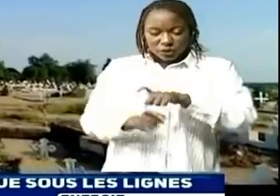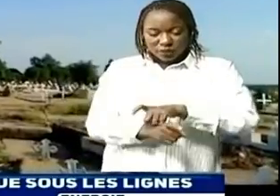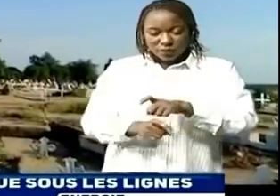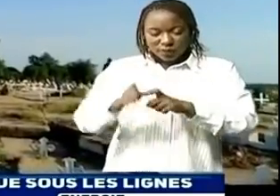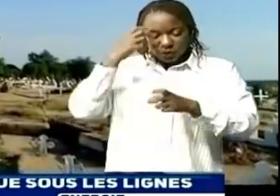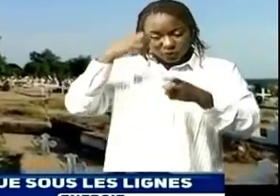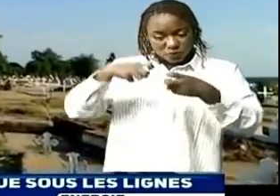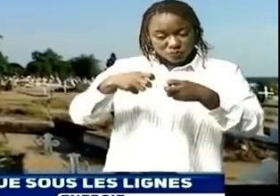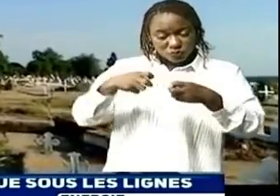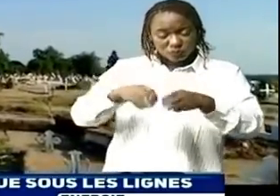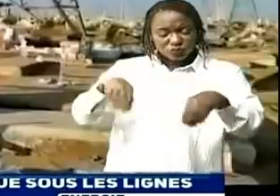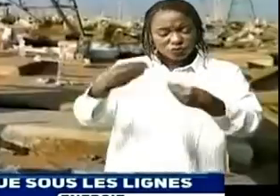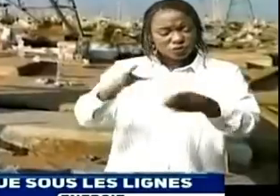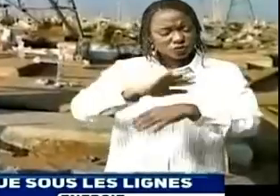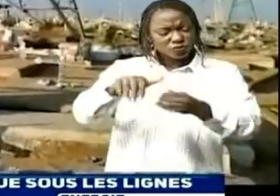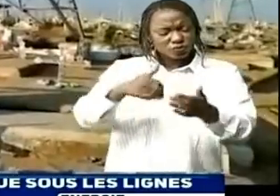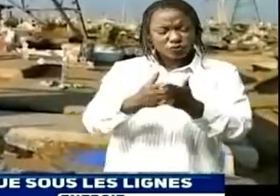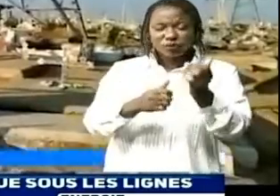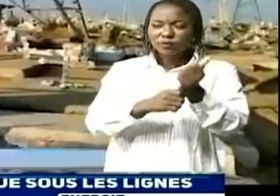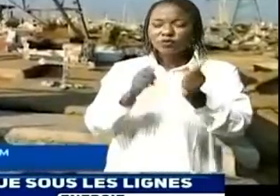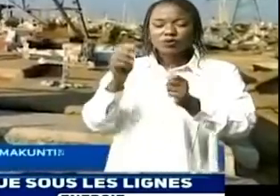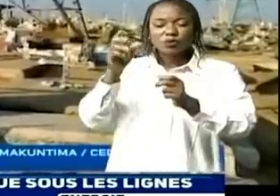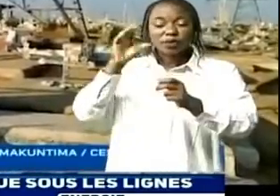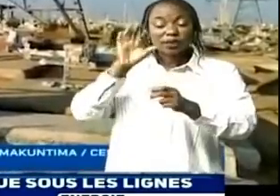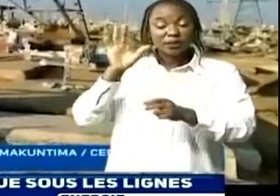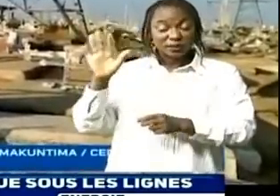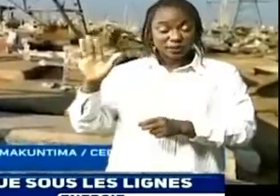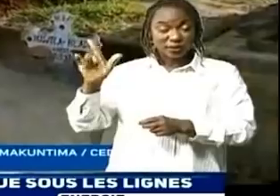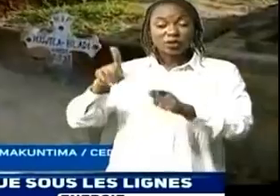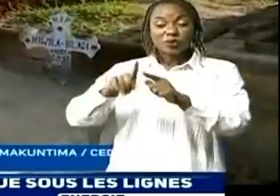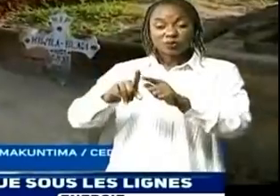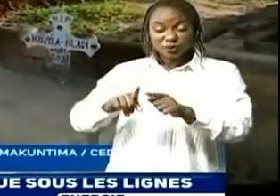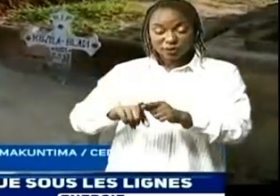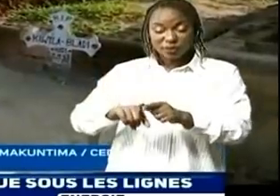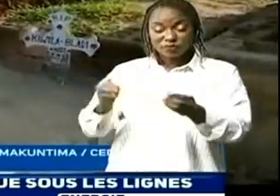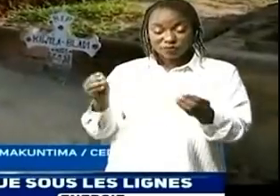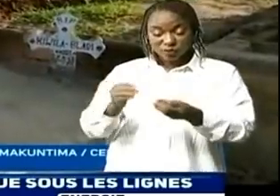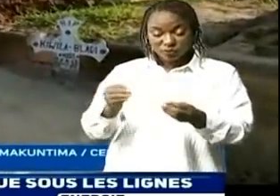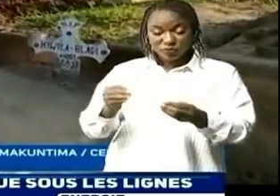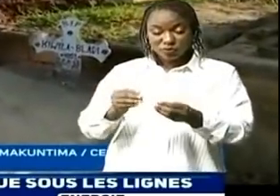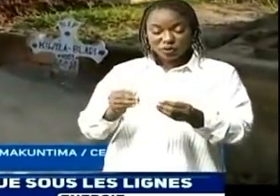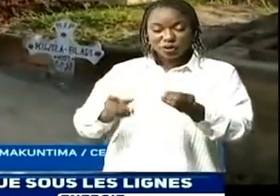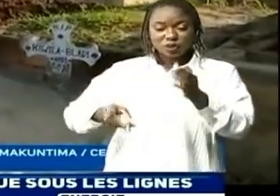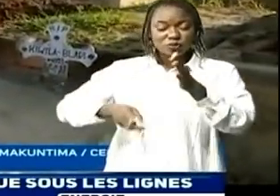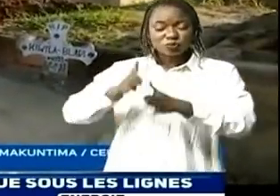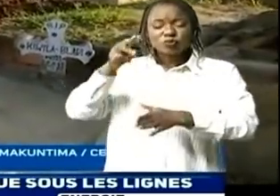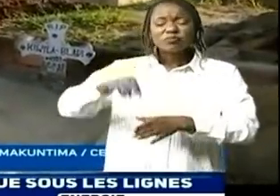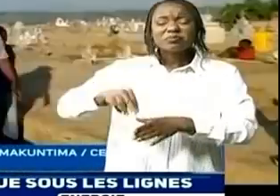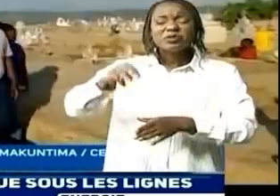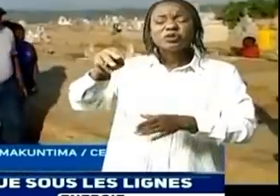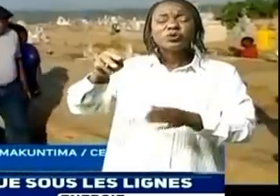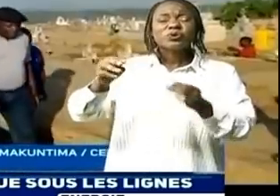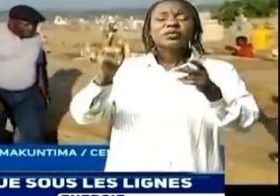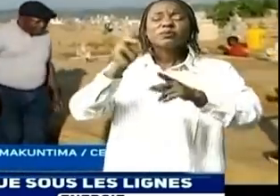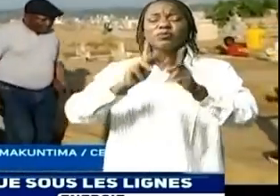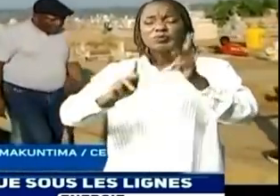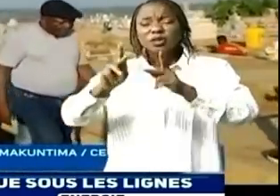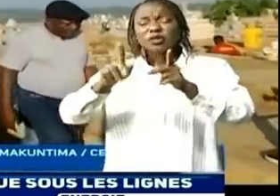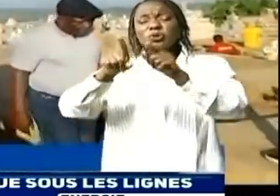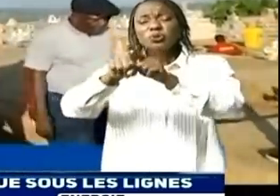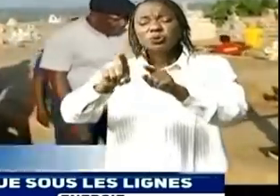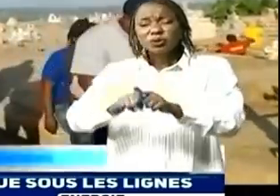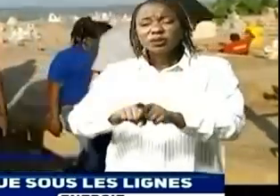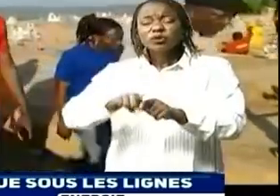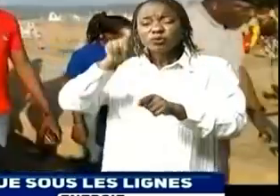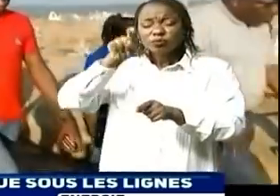en énergie électrique dans la capitale, car Kinshasa est une mégalopole de plus de 12 millions d'habitants et la demande ne